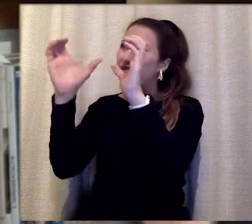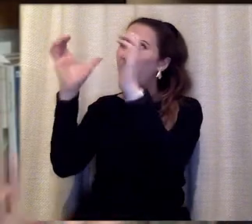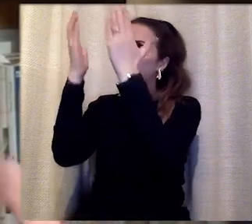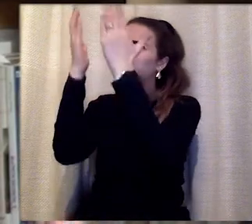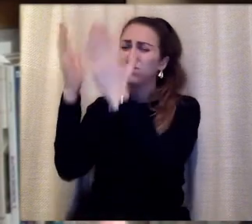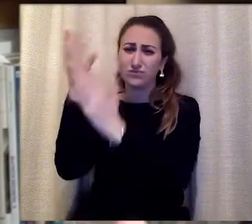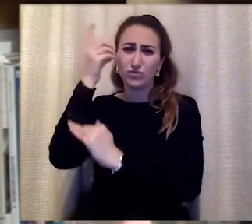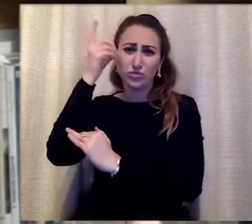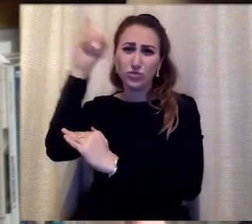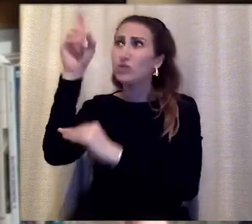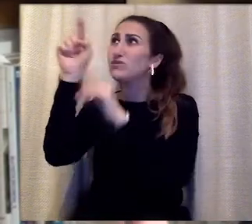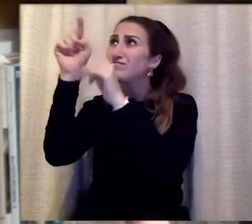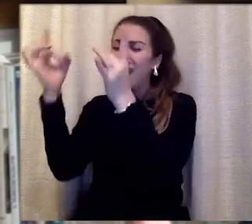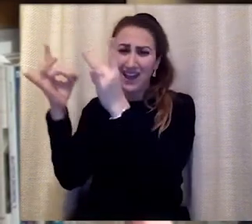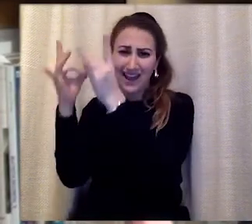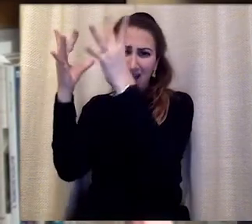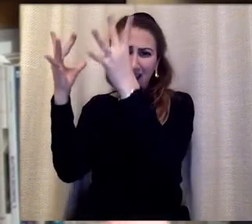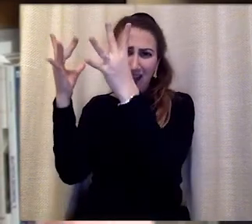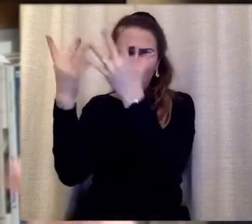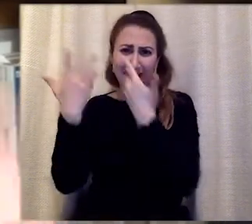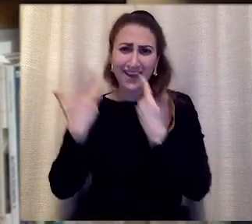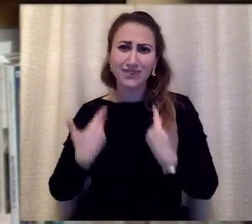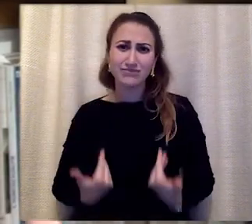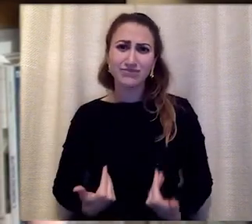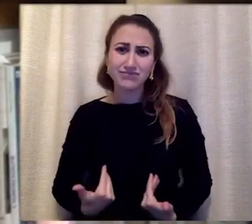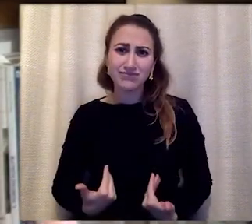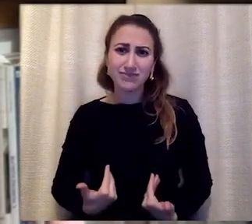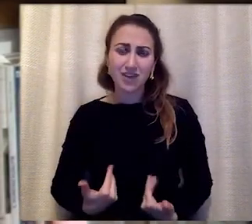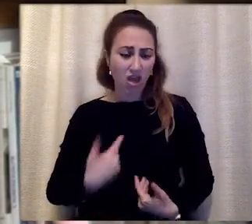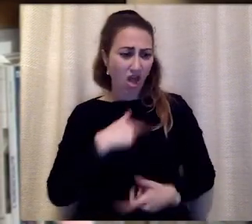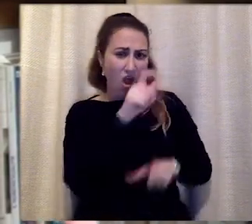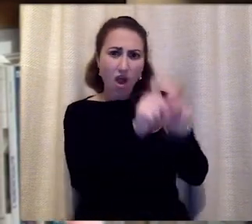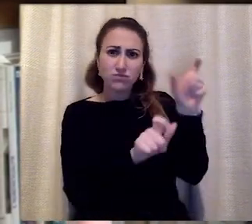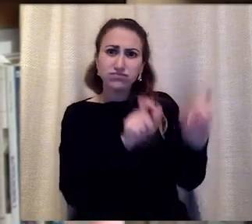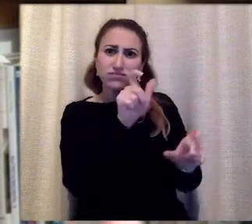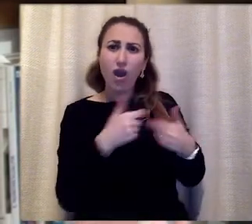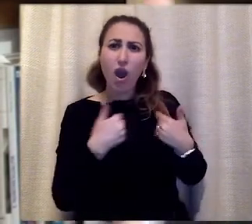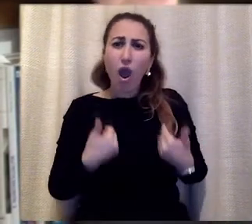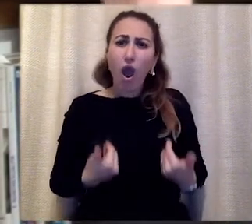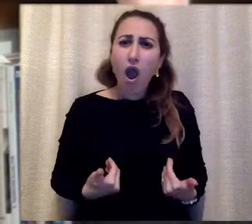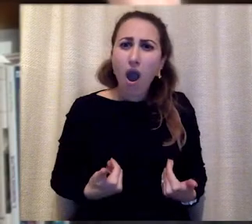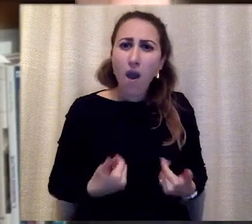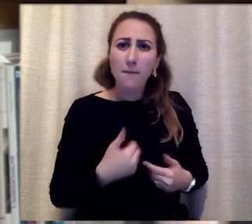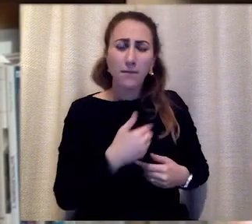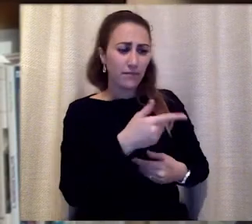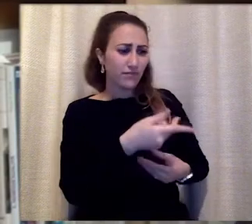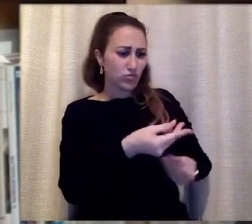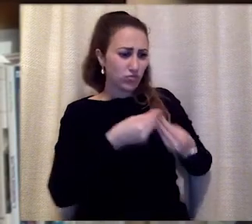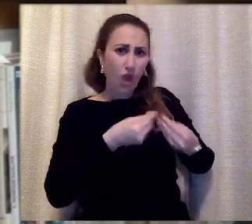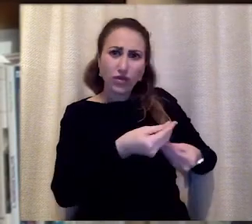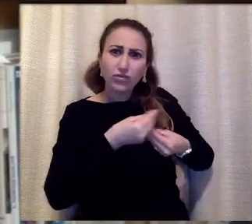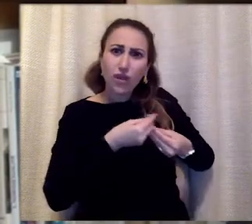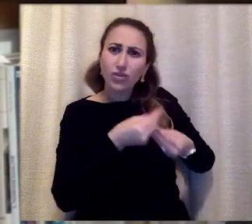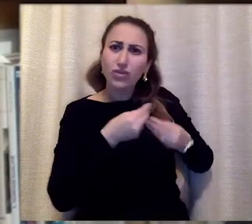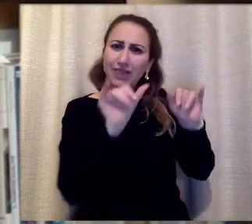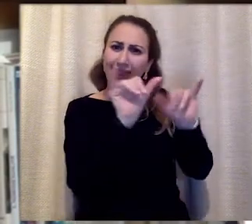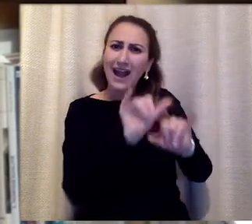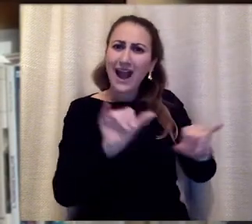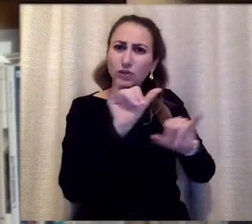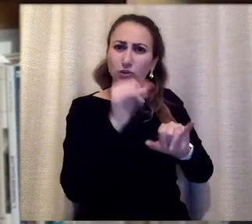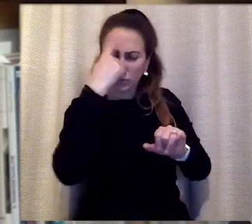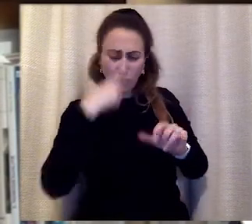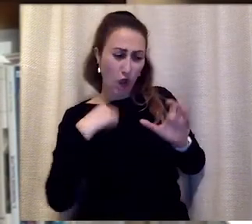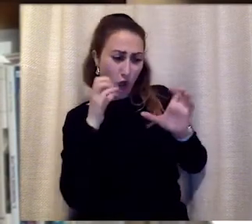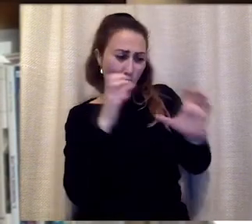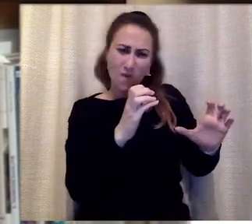d'arrêter de nous confier dans ce que les hommes nous présentent et de nous confier plus que en lui,